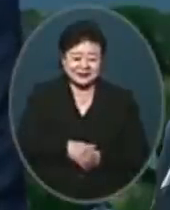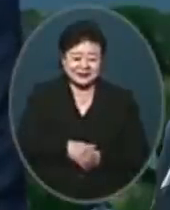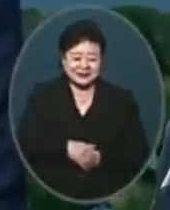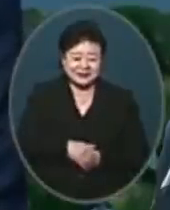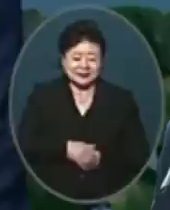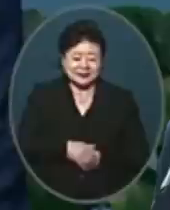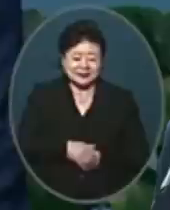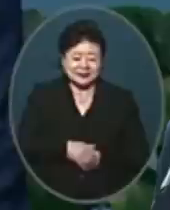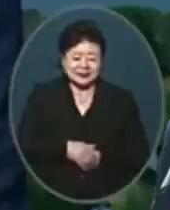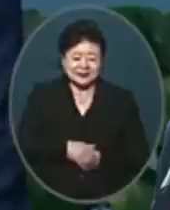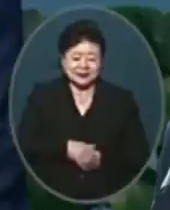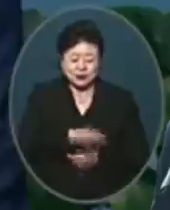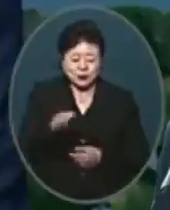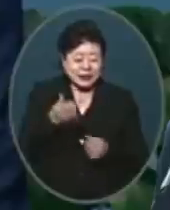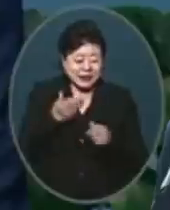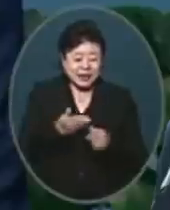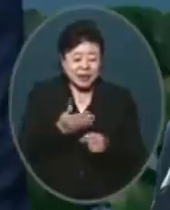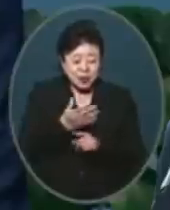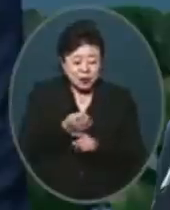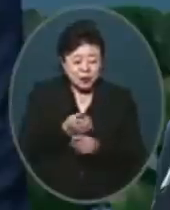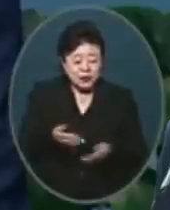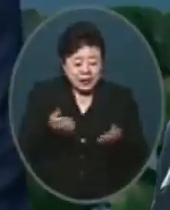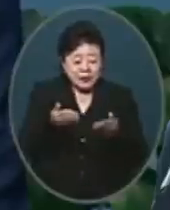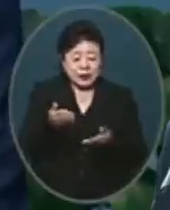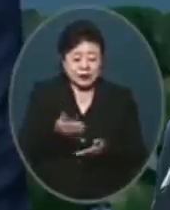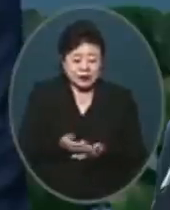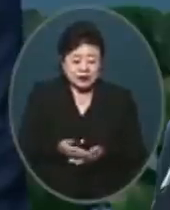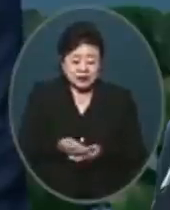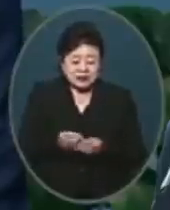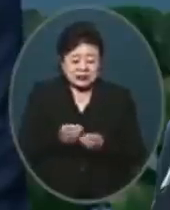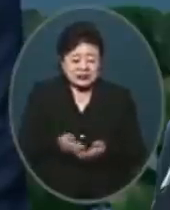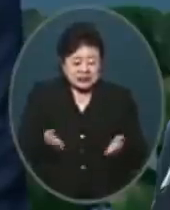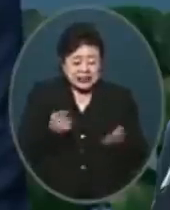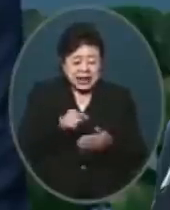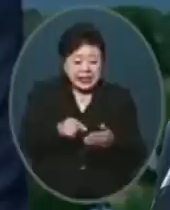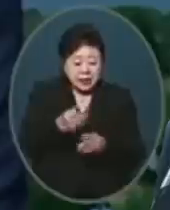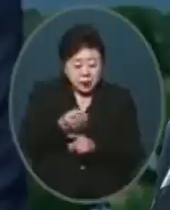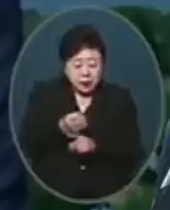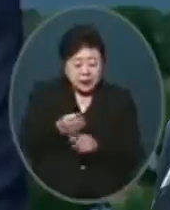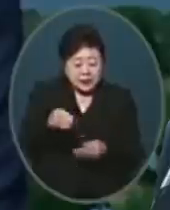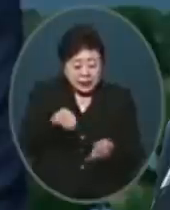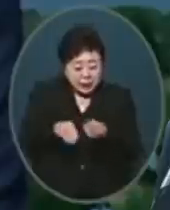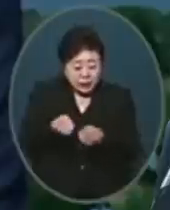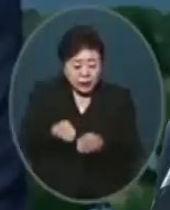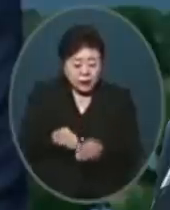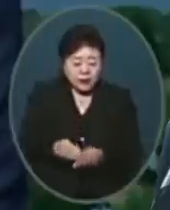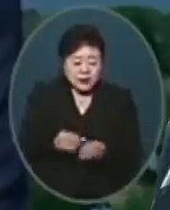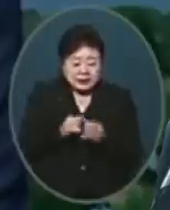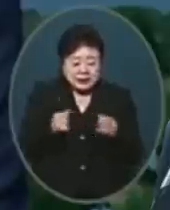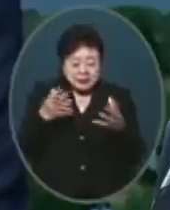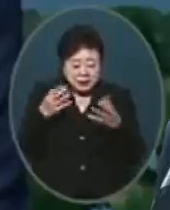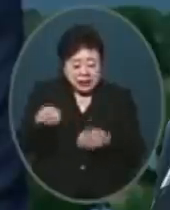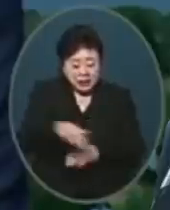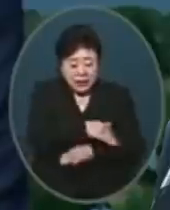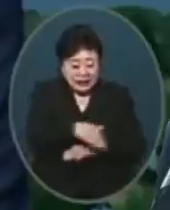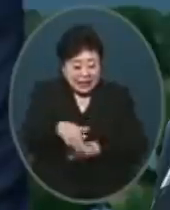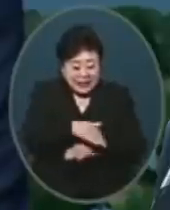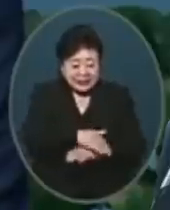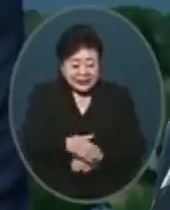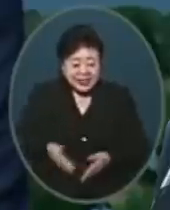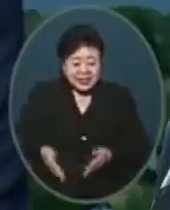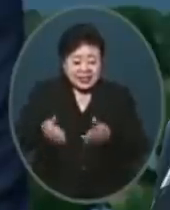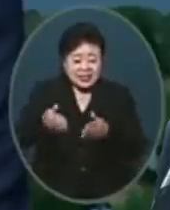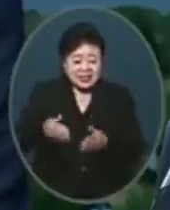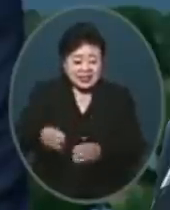질그릇은 우리에게 보배를 담아 놓고 그 질그릇을 사람들이 많이 왕래하는